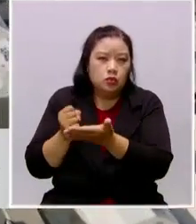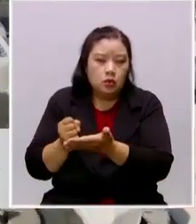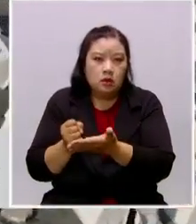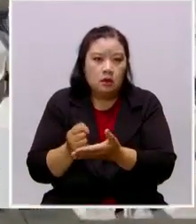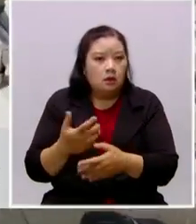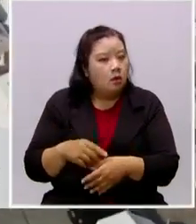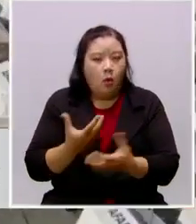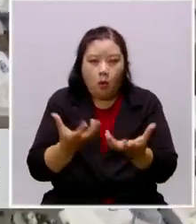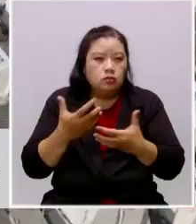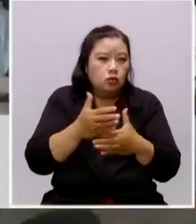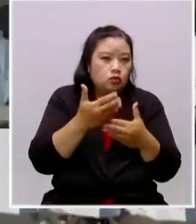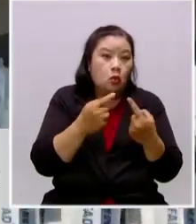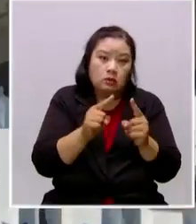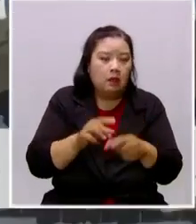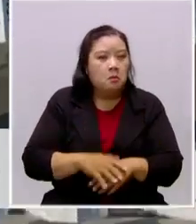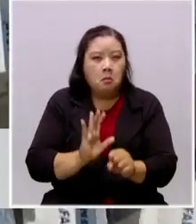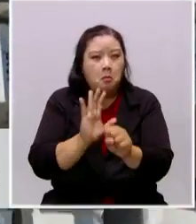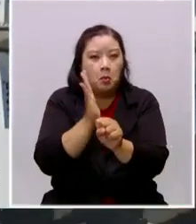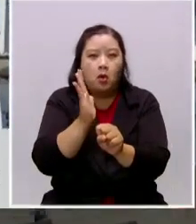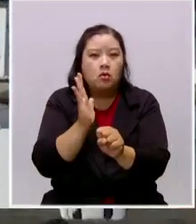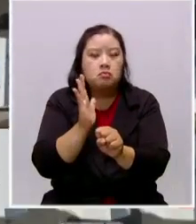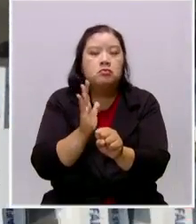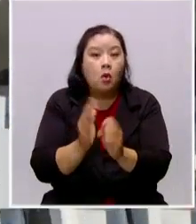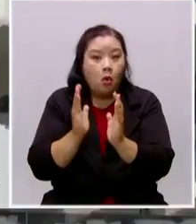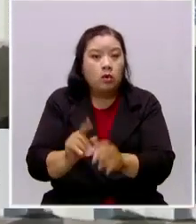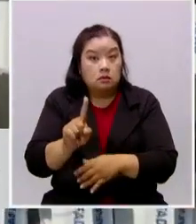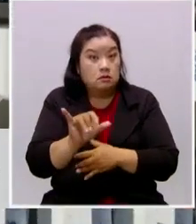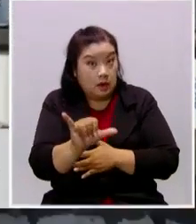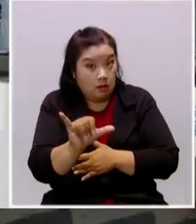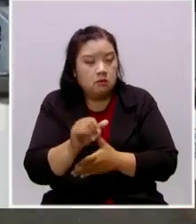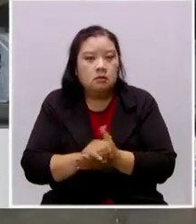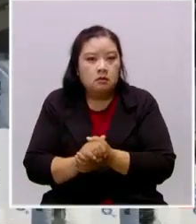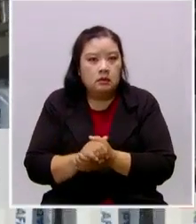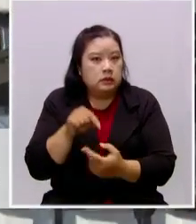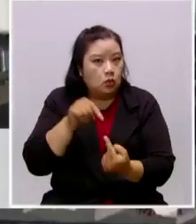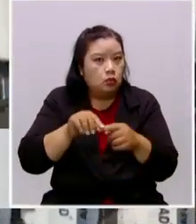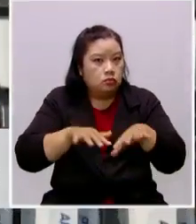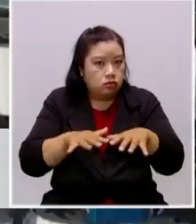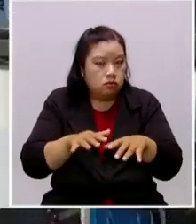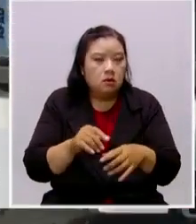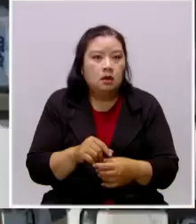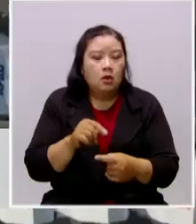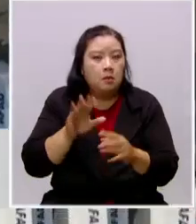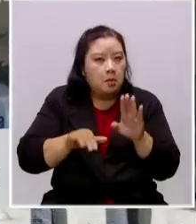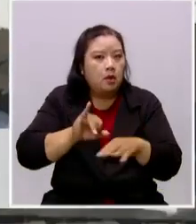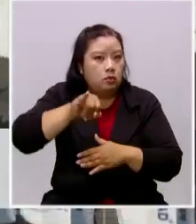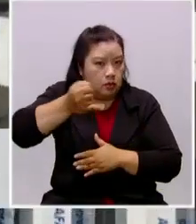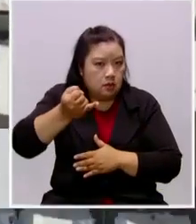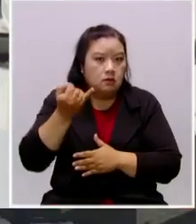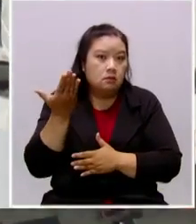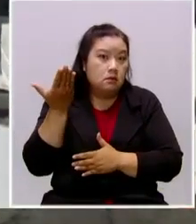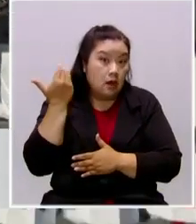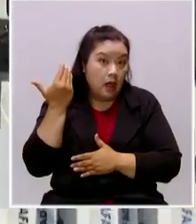แต่ความช่วยเหลือก็ยังคงไม่ทั่วถึงนะคะผู้รอดชีวิตจากเหตุการณ์แผ่นดินไหวรุนแรงนับตั้งแต่ช่วงวันจันทร์ที่ผ่าน